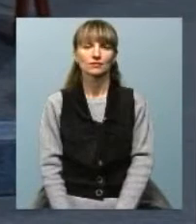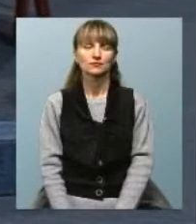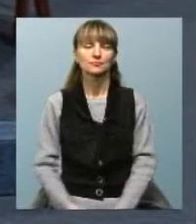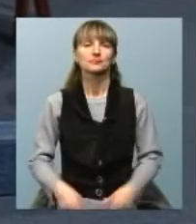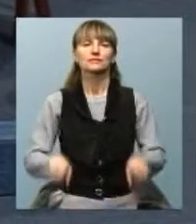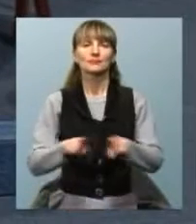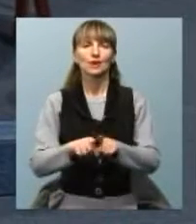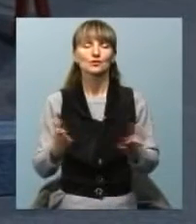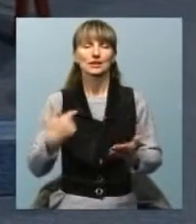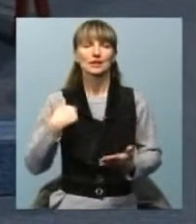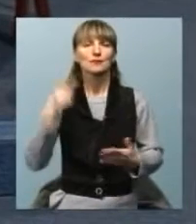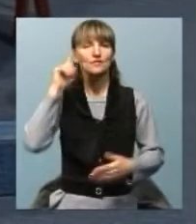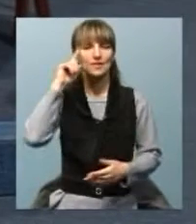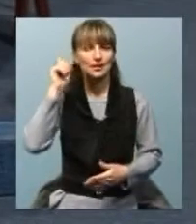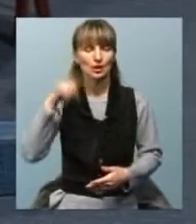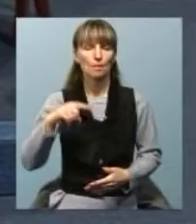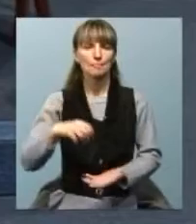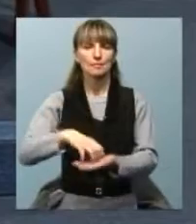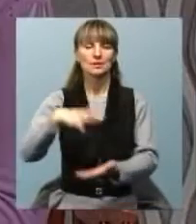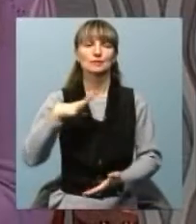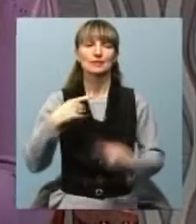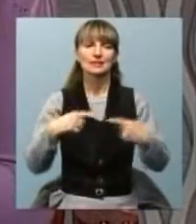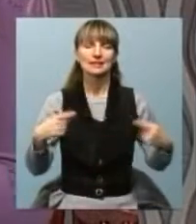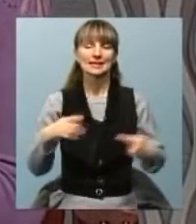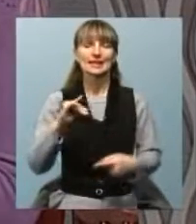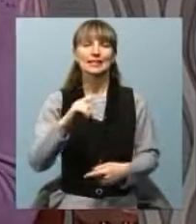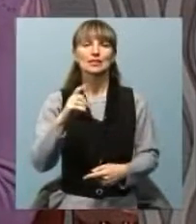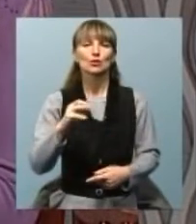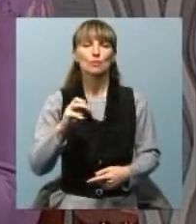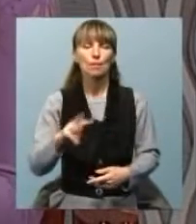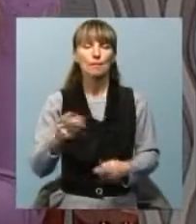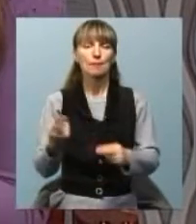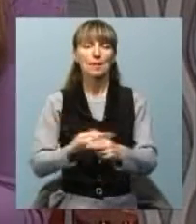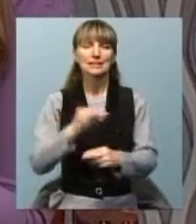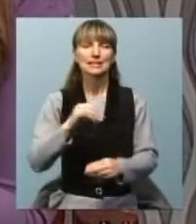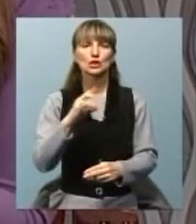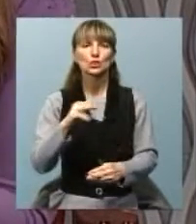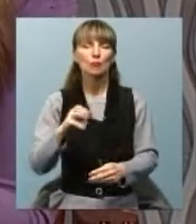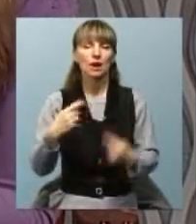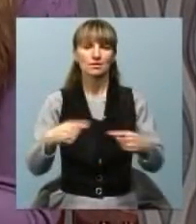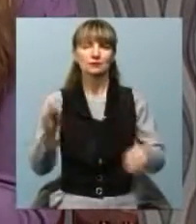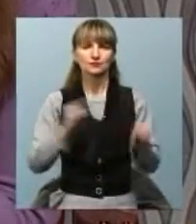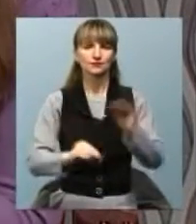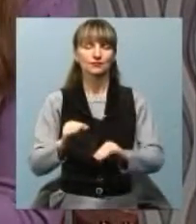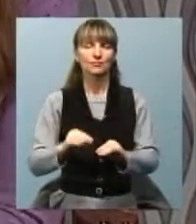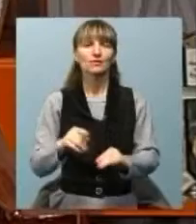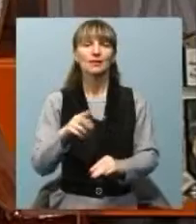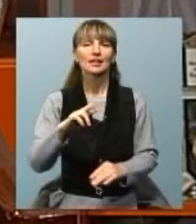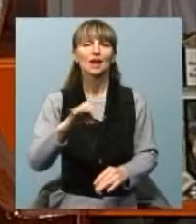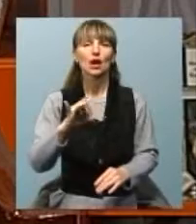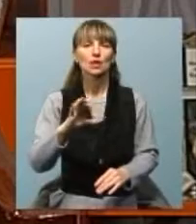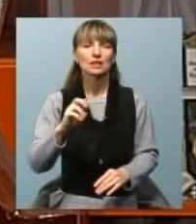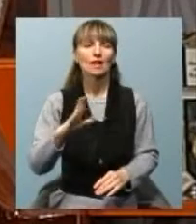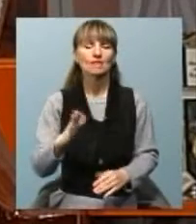Ну, а також, як нам ще відомо, паски бувають абсолютно різні. З ізюмом, без ізюмом, з різного складу тіста. А тобі, Ярослава, які